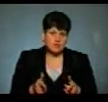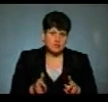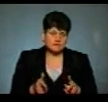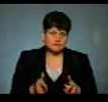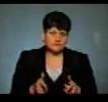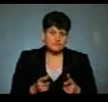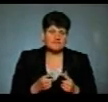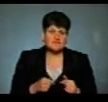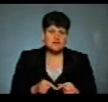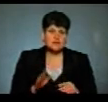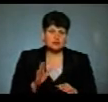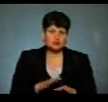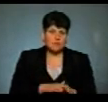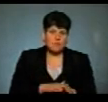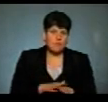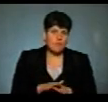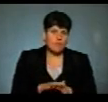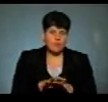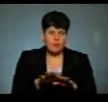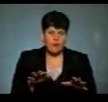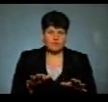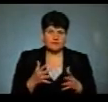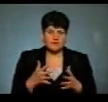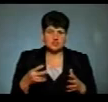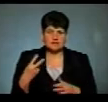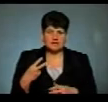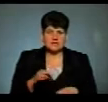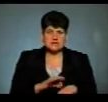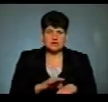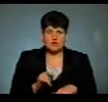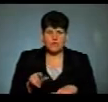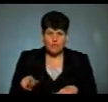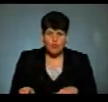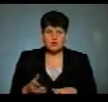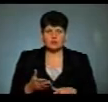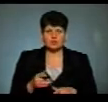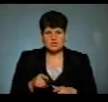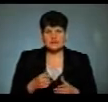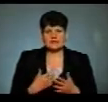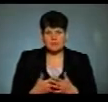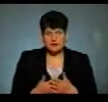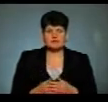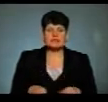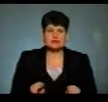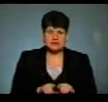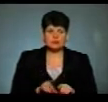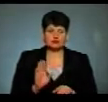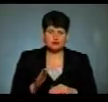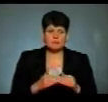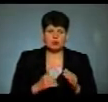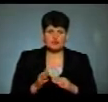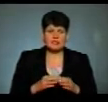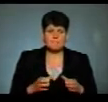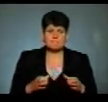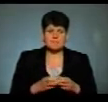поступлять, ну, відділення буде наповнене більше там 20 хворих, як ми домовилися, тоді ми, напевно, що також будемо практикувати такий